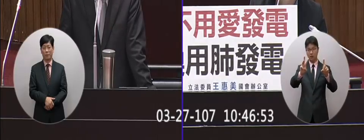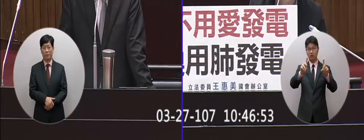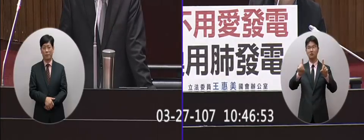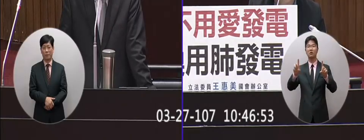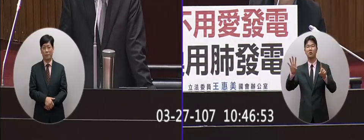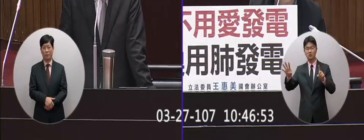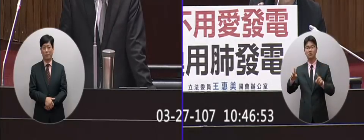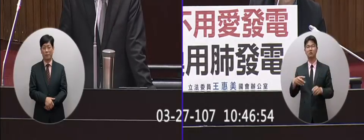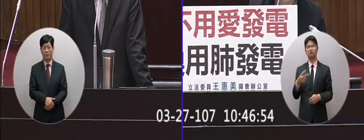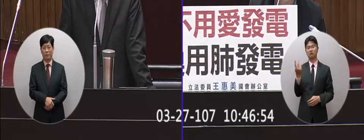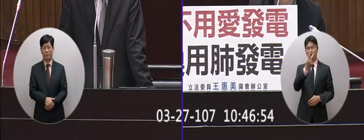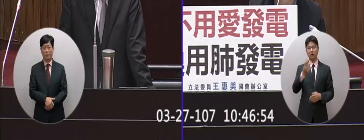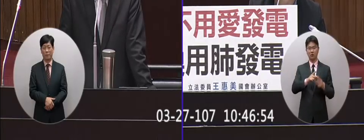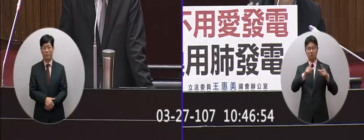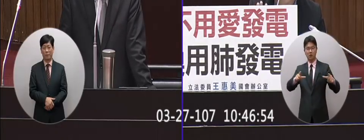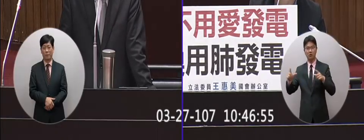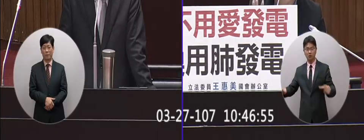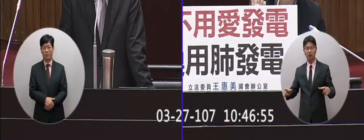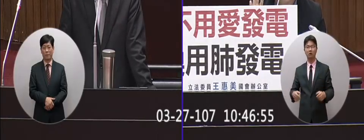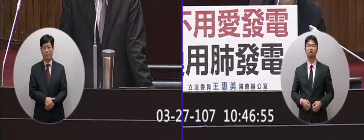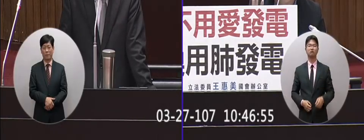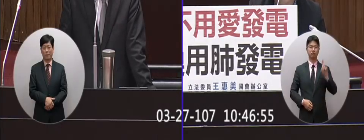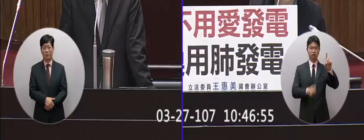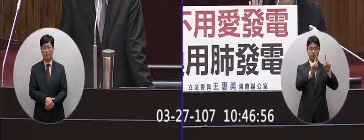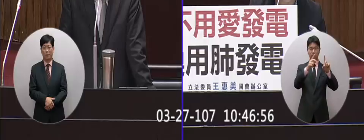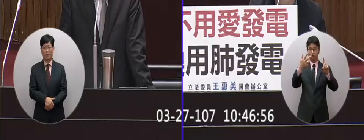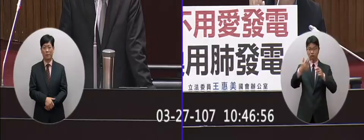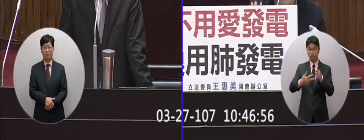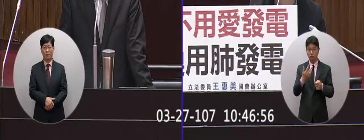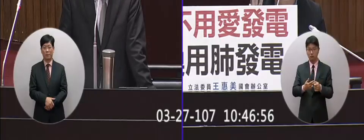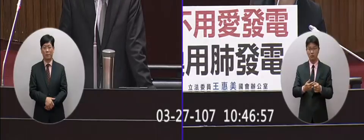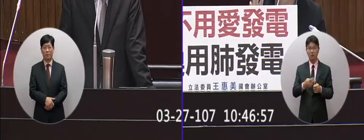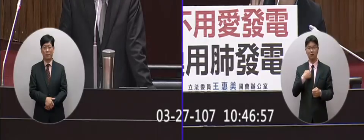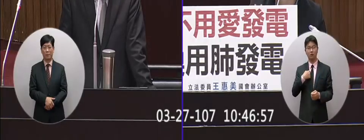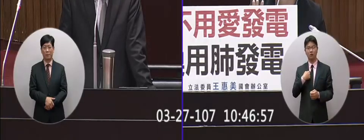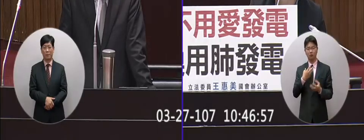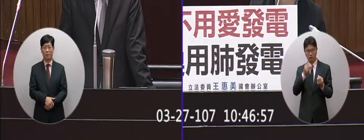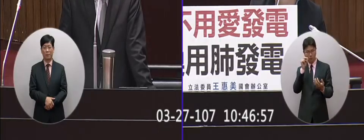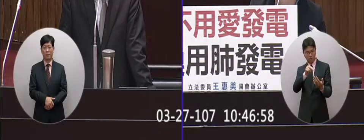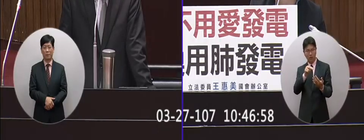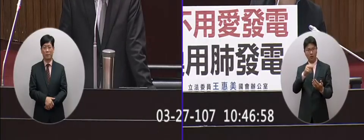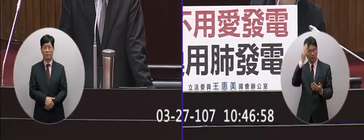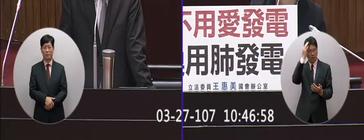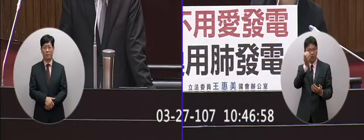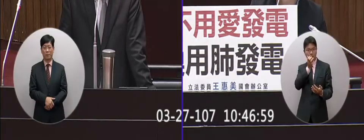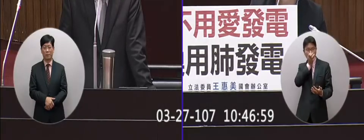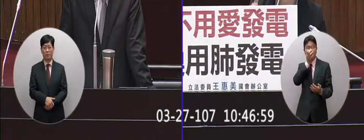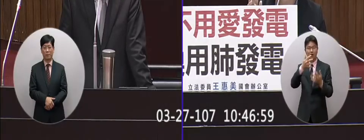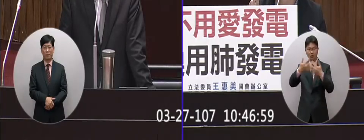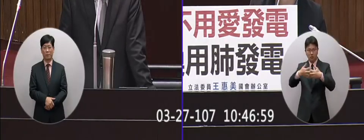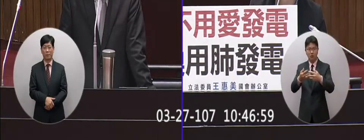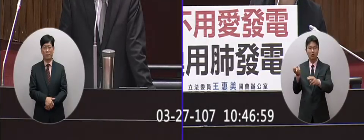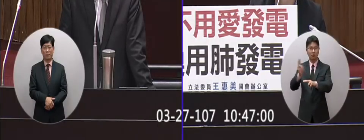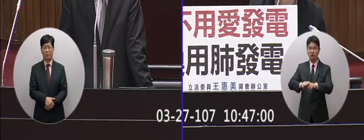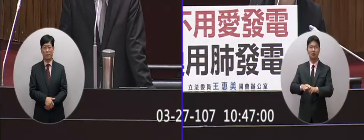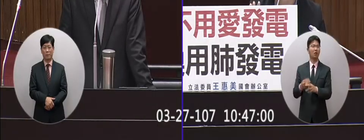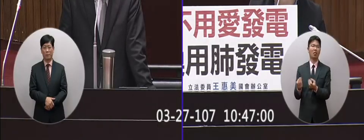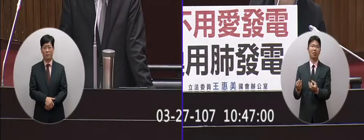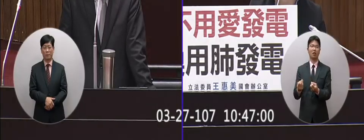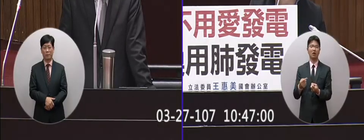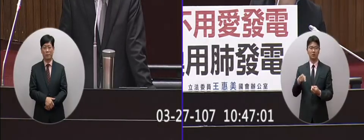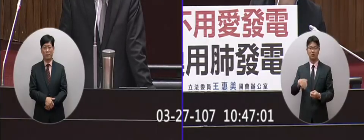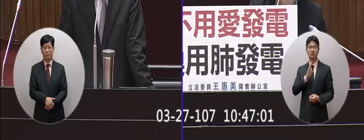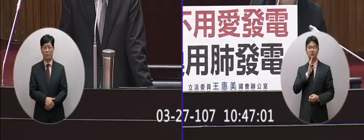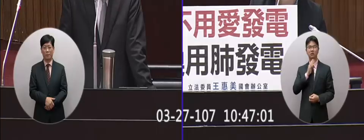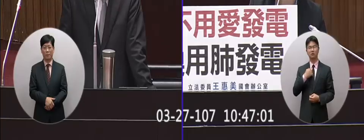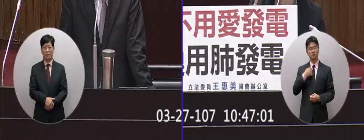气。但是我们在117年之前看不到任何一个燃煤机组的一个除役，这是我们最大的